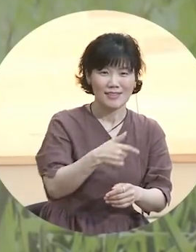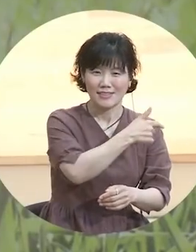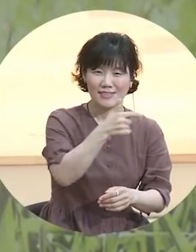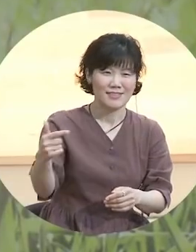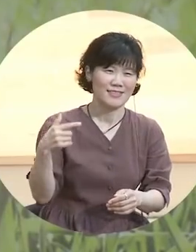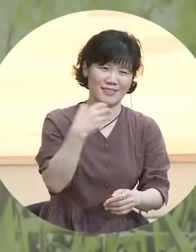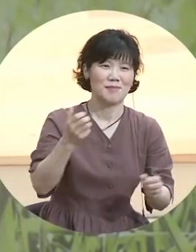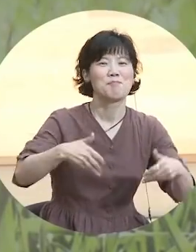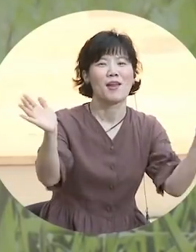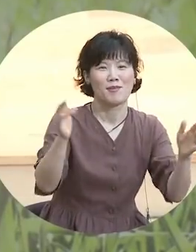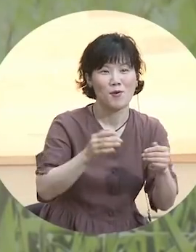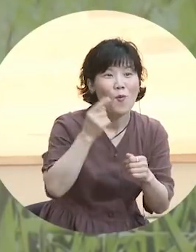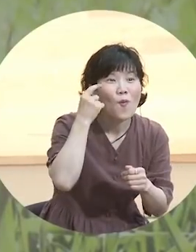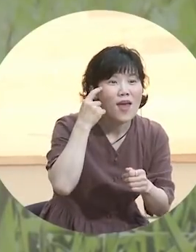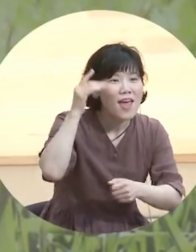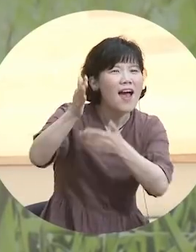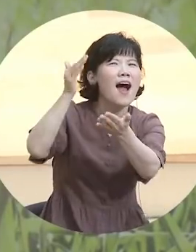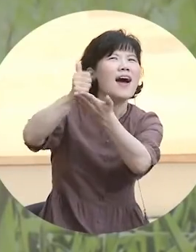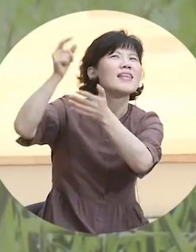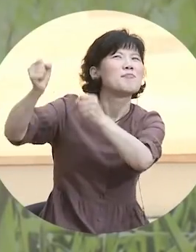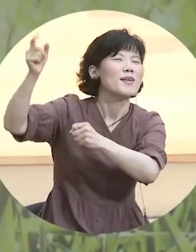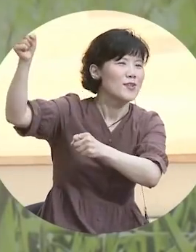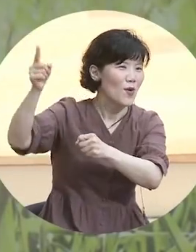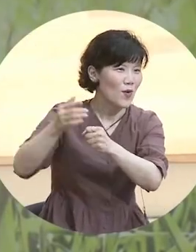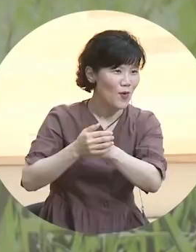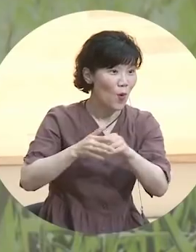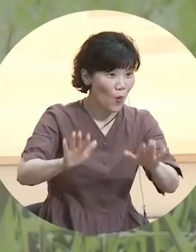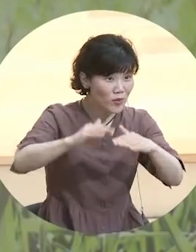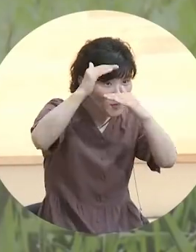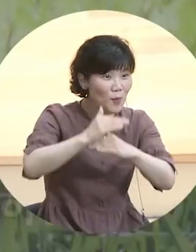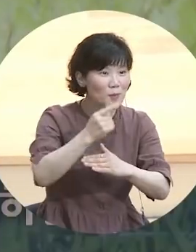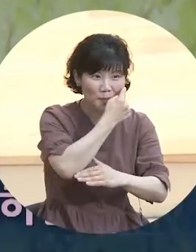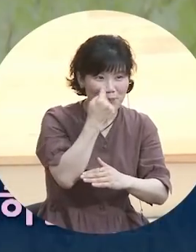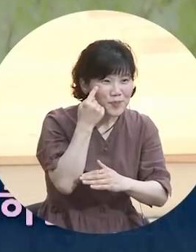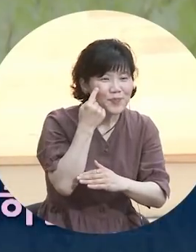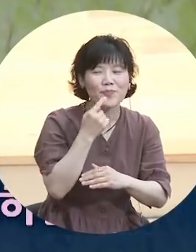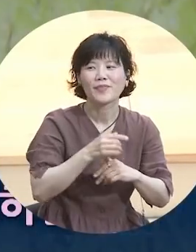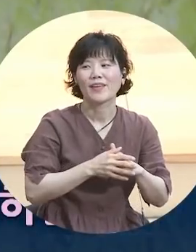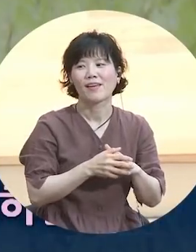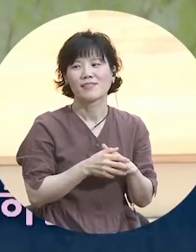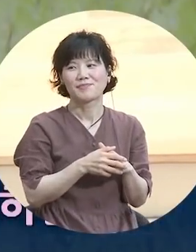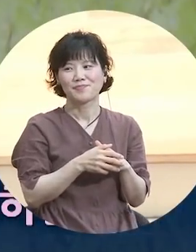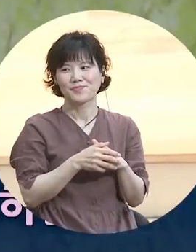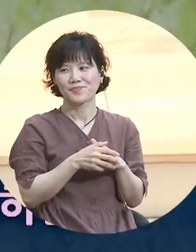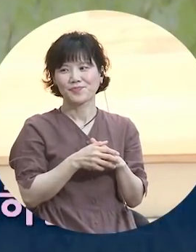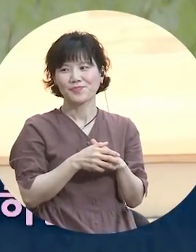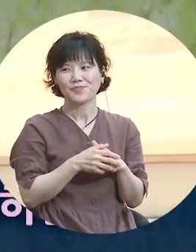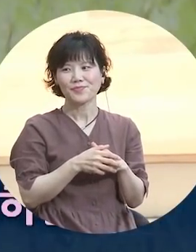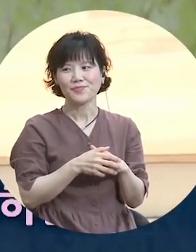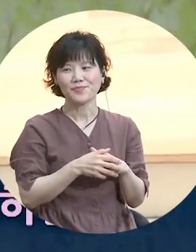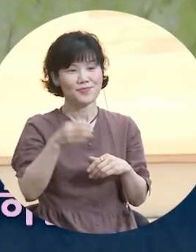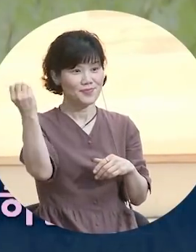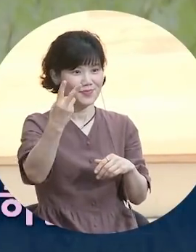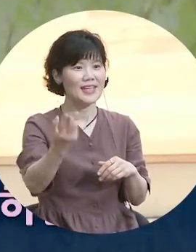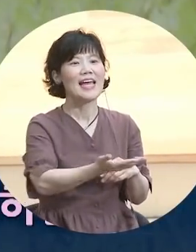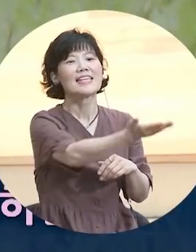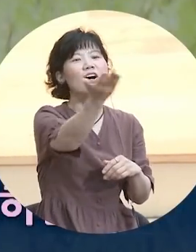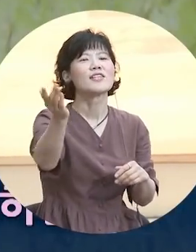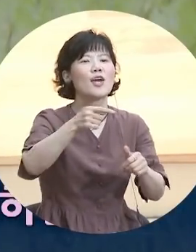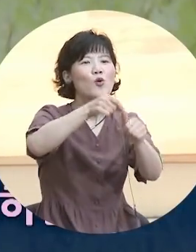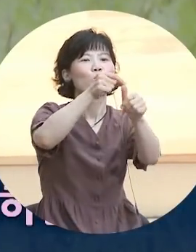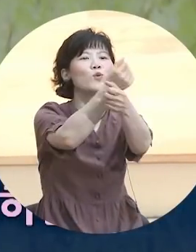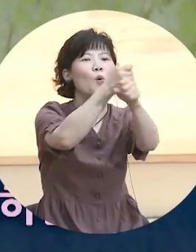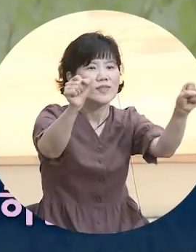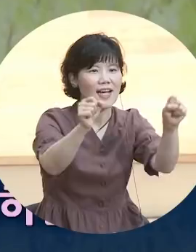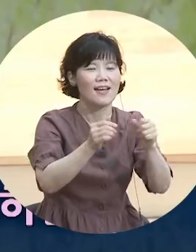걱정하지 않아도 되는 것은 하나님이 계시기 때문인 거예요. 자, 오늘 본문 말씀을 다시 한번 읽어볼까요? 같이 한번 읽습니다. 시작.